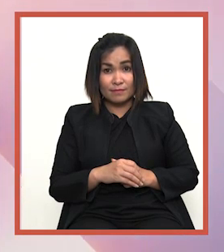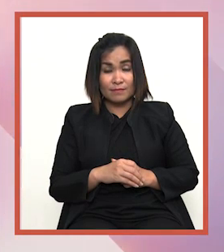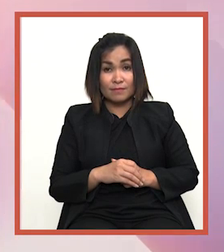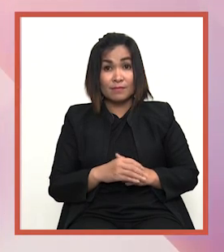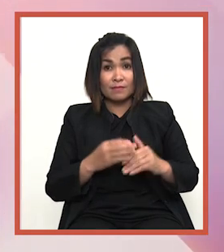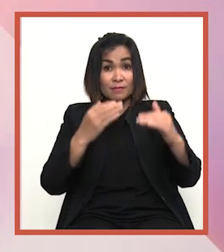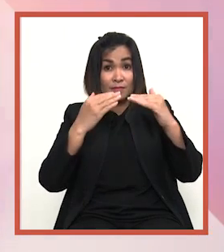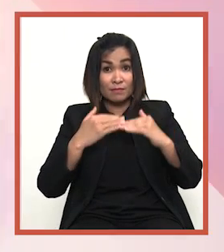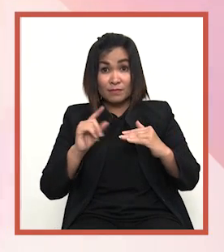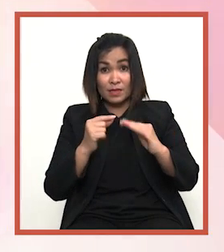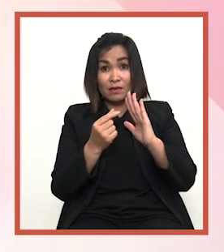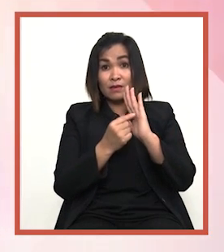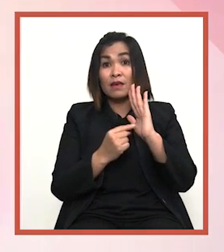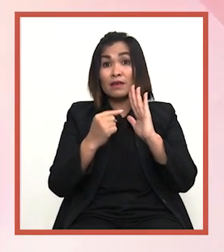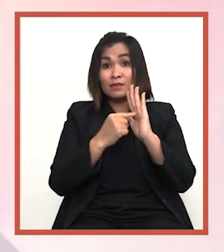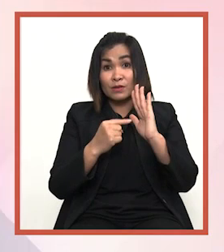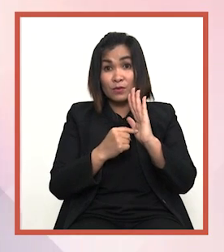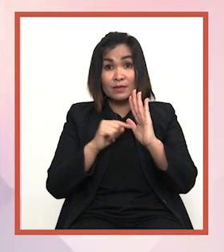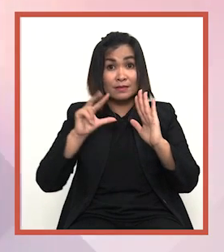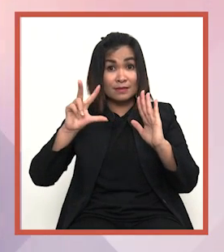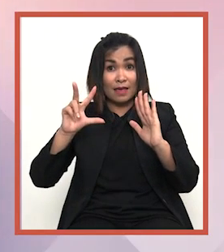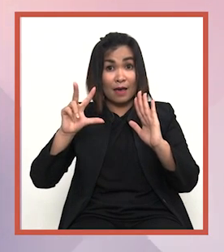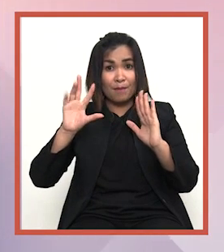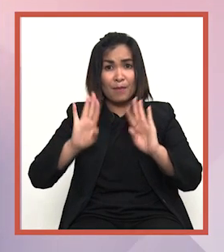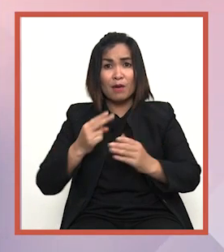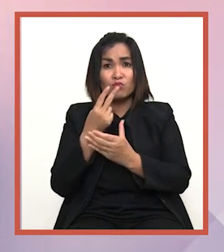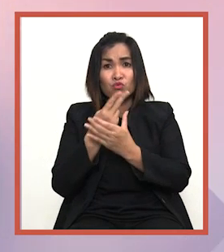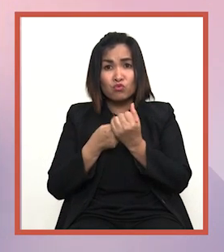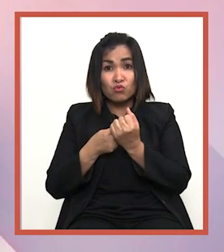เรามาดูสวิตช์3ทางคู่กันครับ